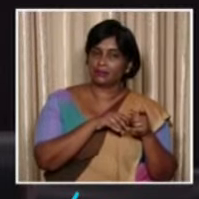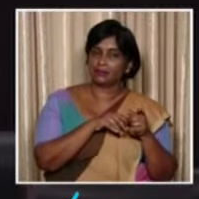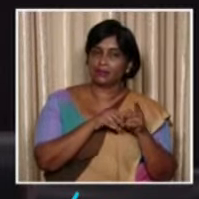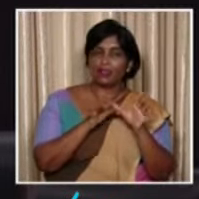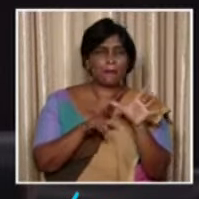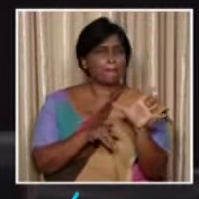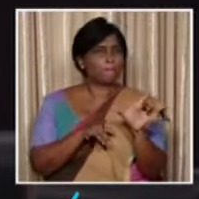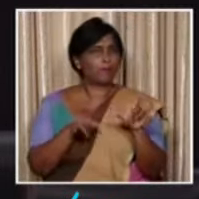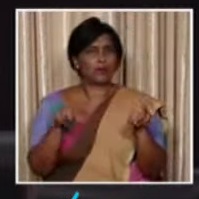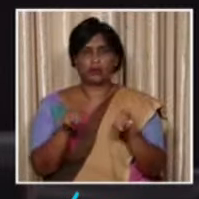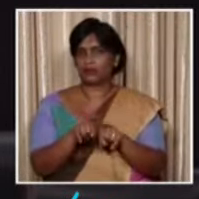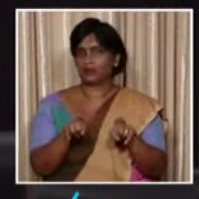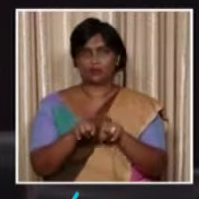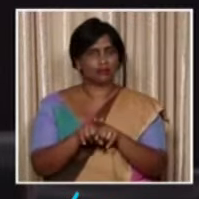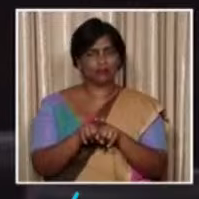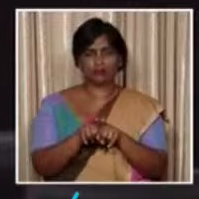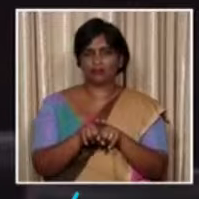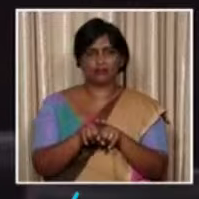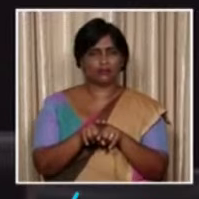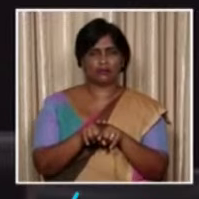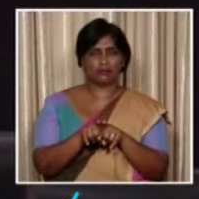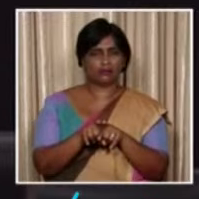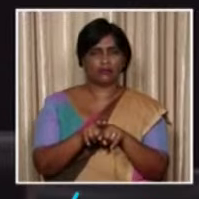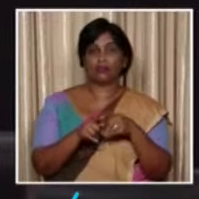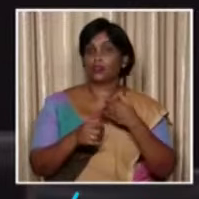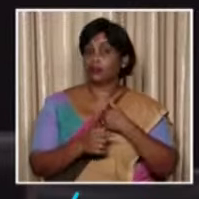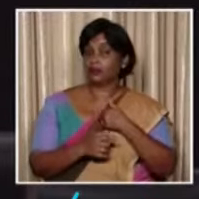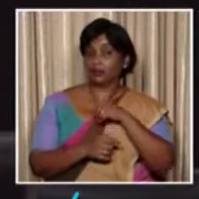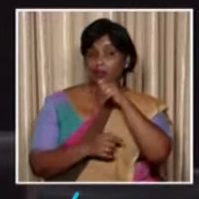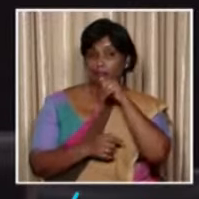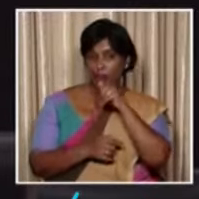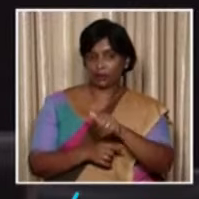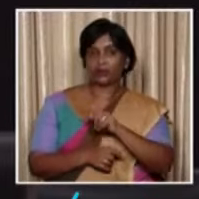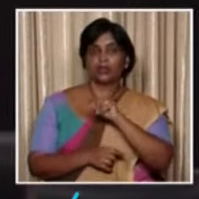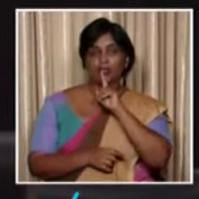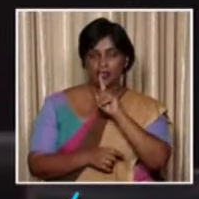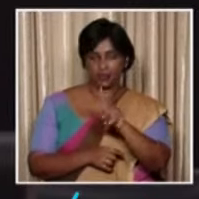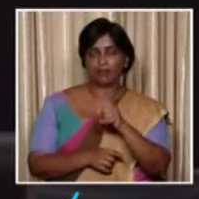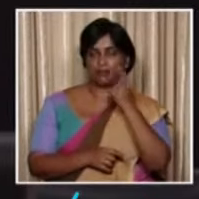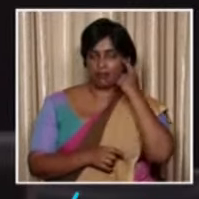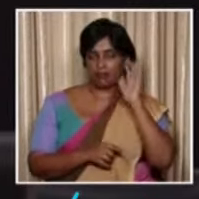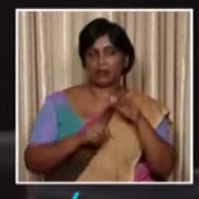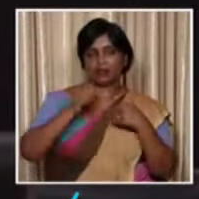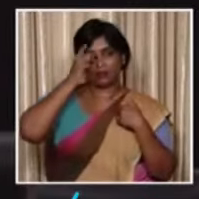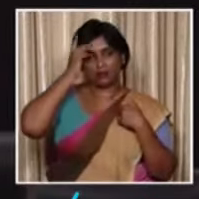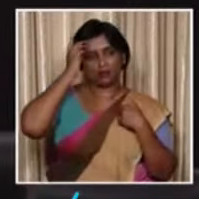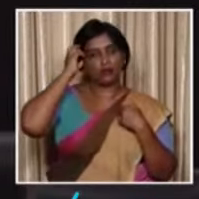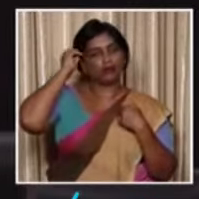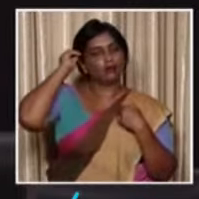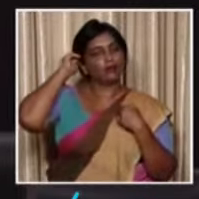हमे वगे इन तत्व पीली बंदवाद मम पहदिली करान बलापुर